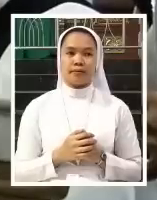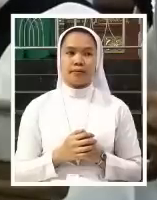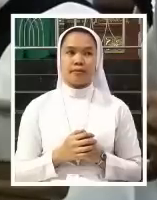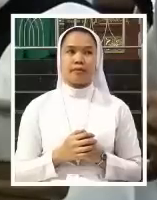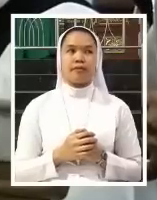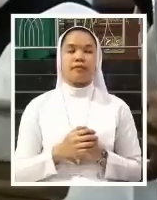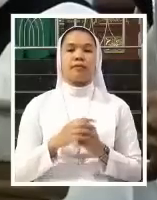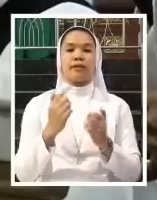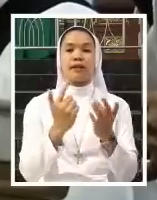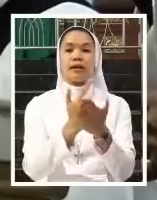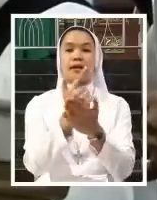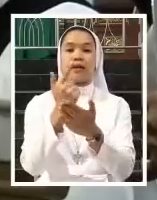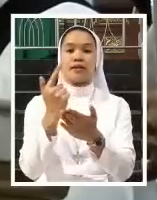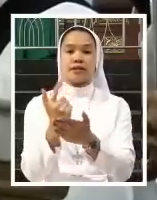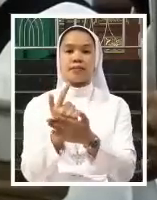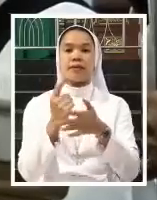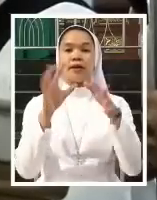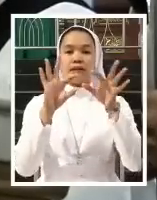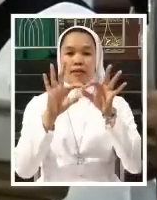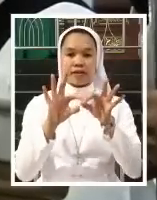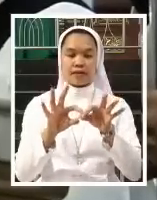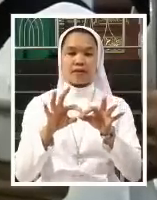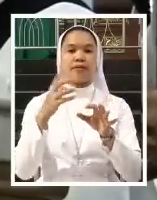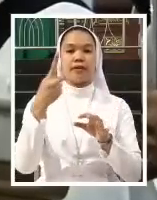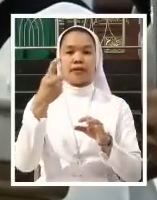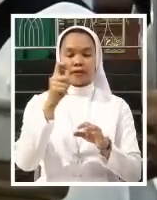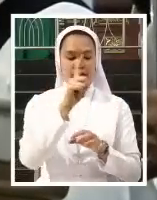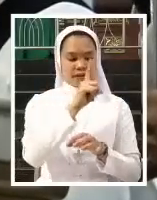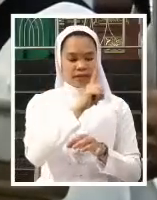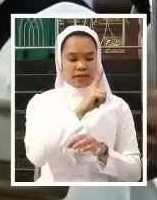An marhay na bareta kansa tong